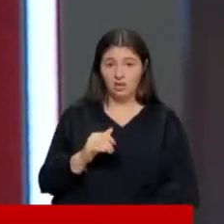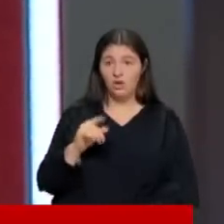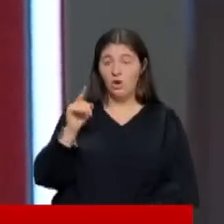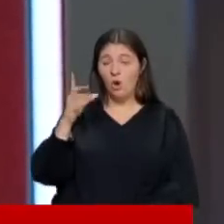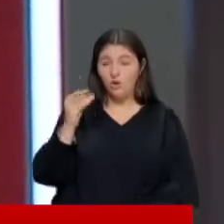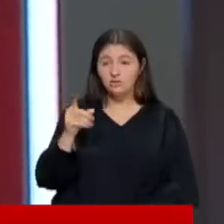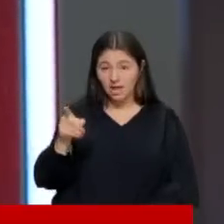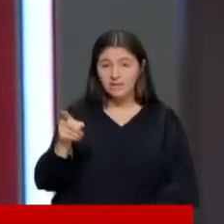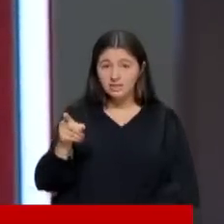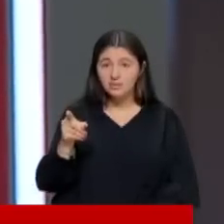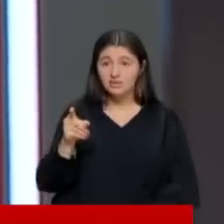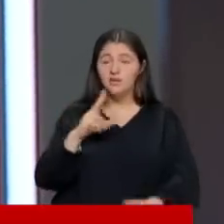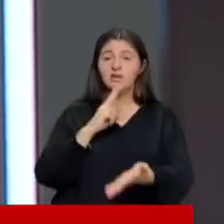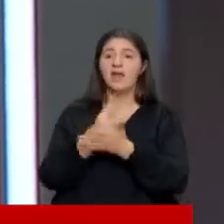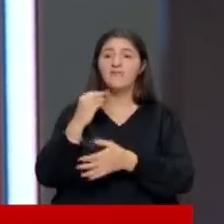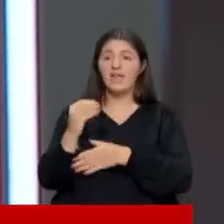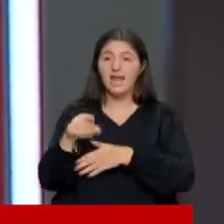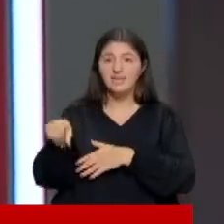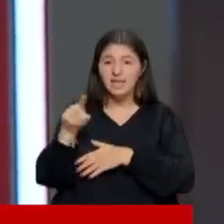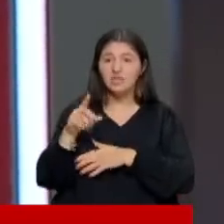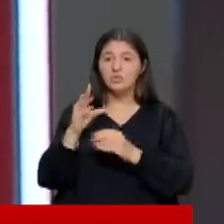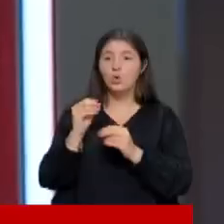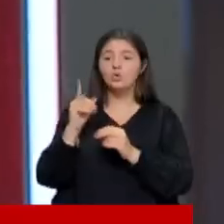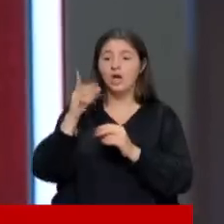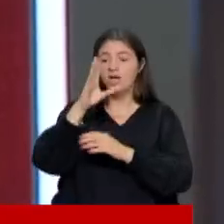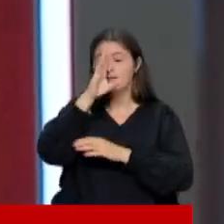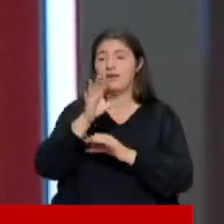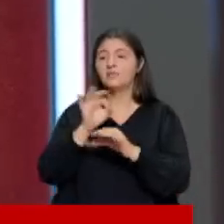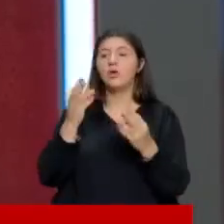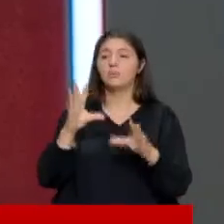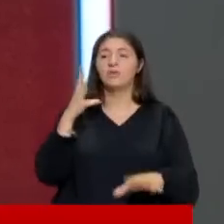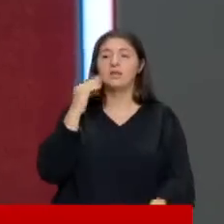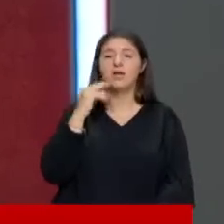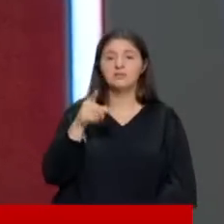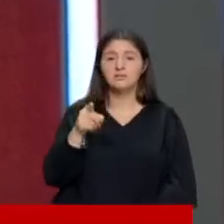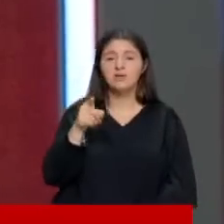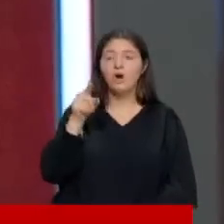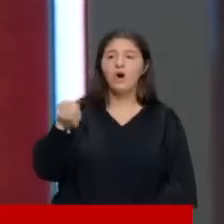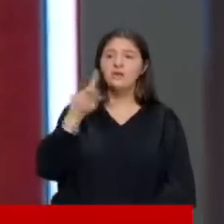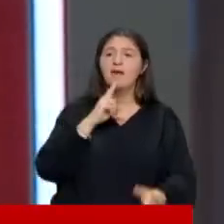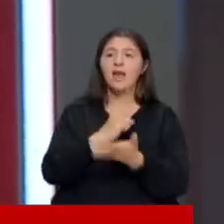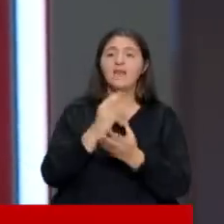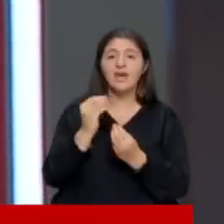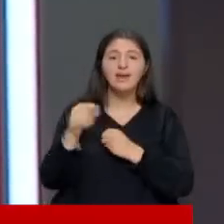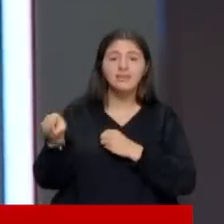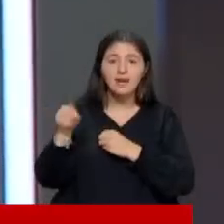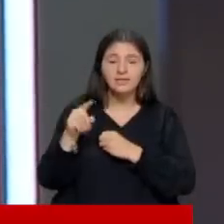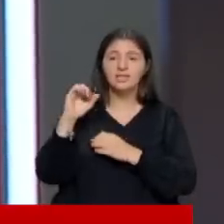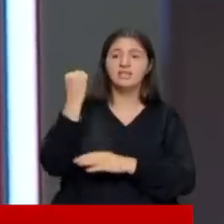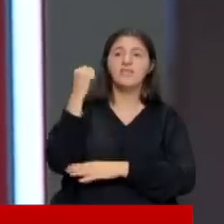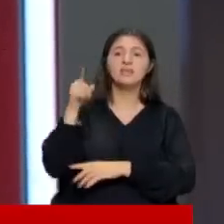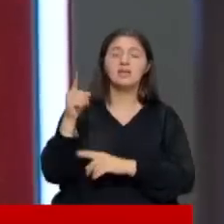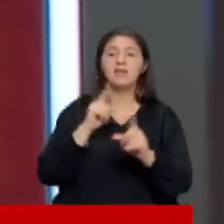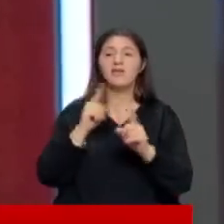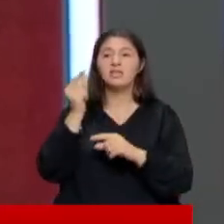olsaydın kararı verenlerin çok da objektif olmadıklarını anlardın yani onlar kararı verenler Sivas